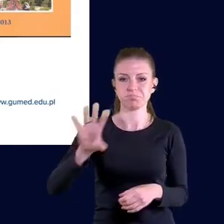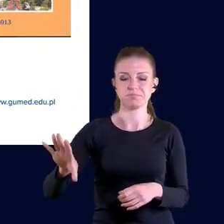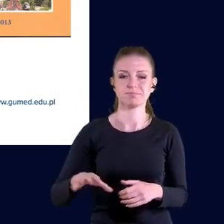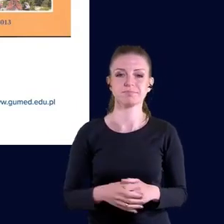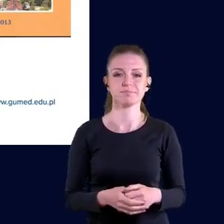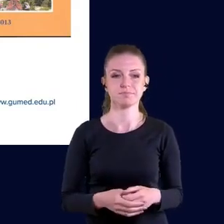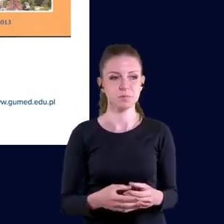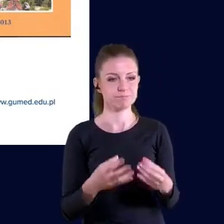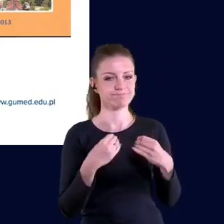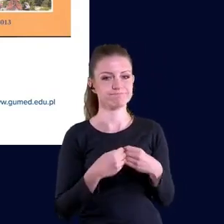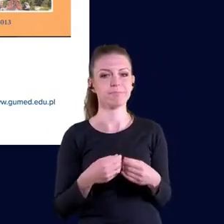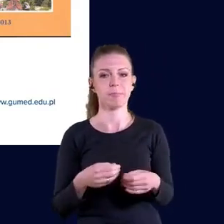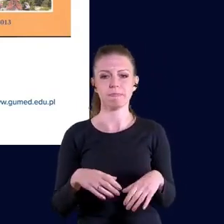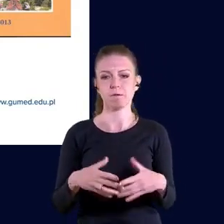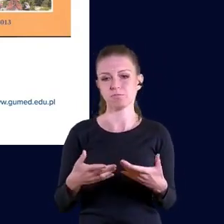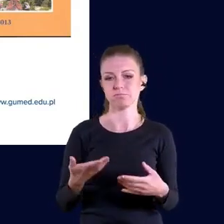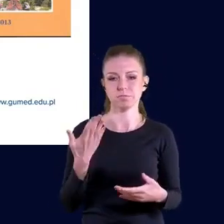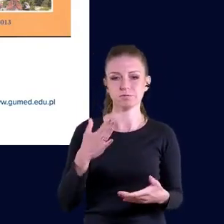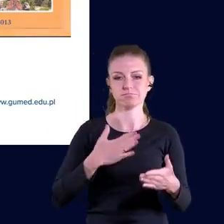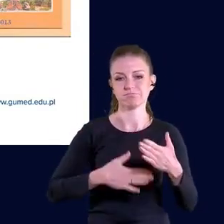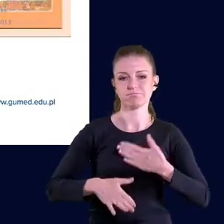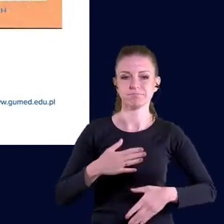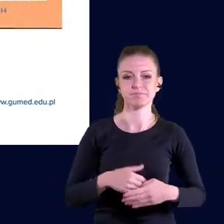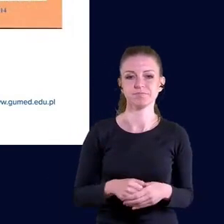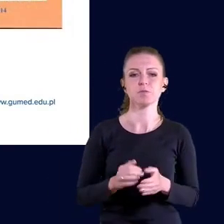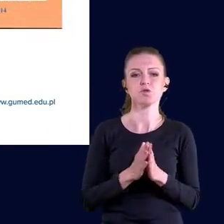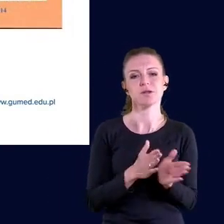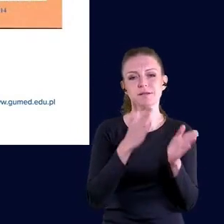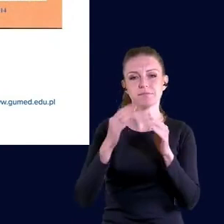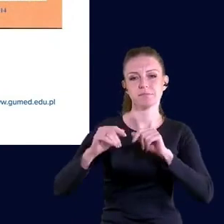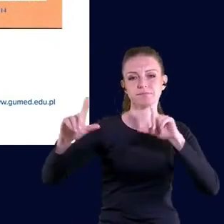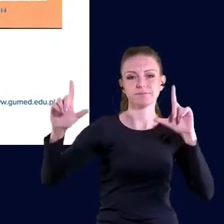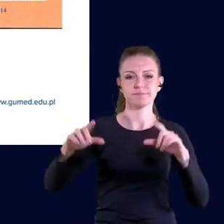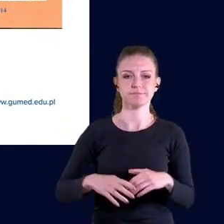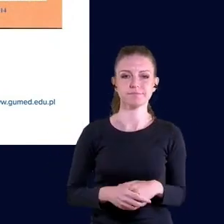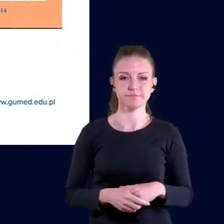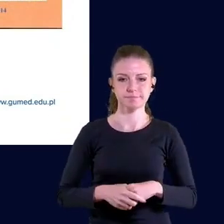A ten 2020 roku Poproszę o kolejnych i trzeba